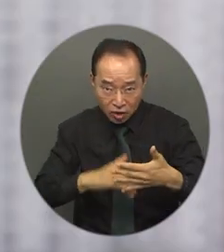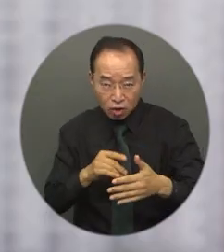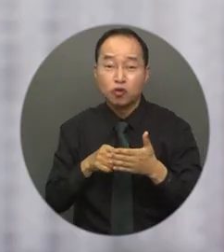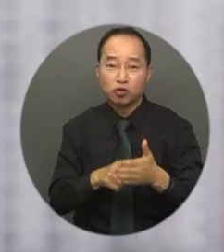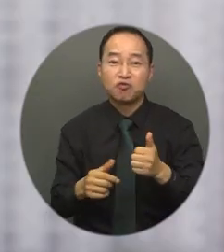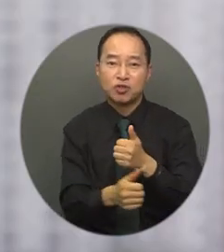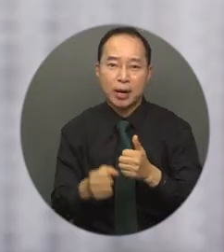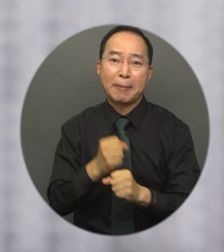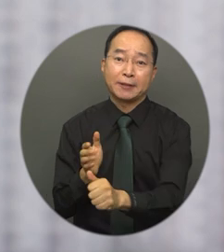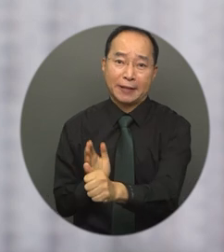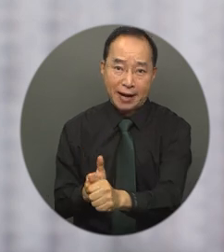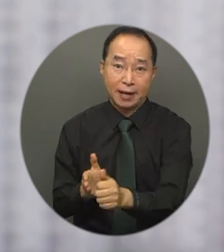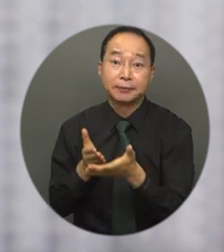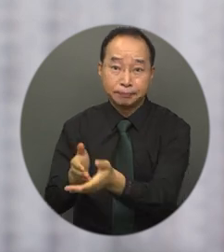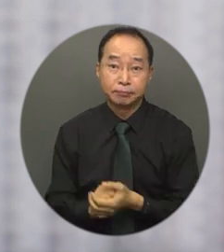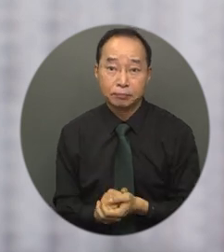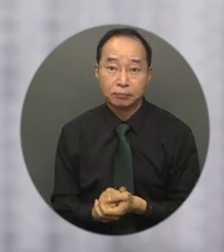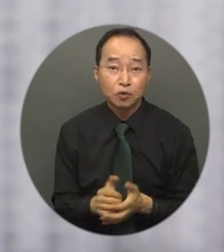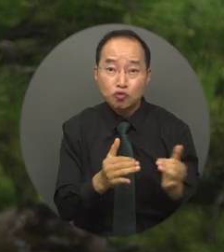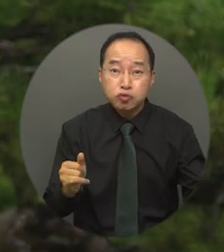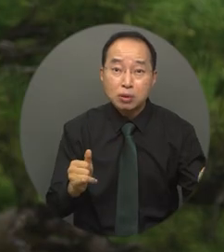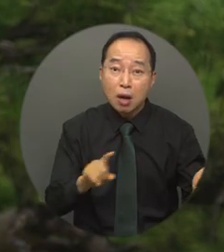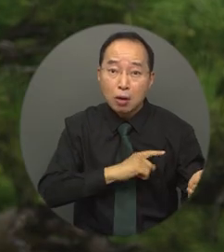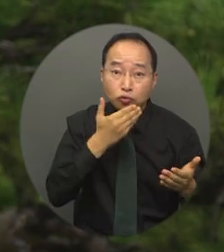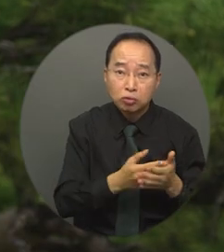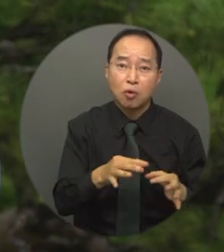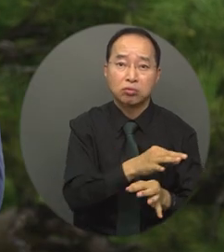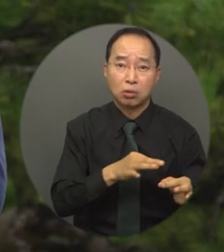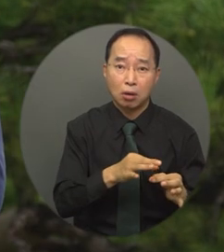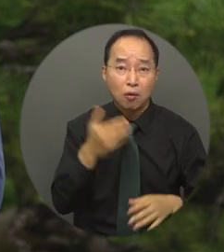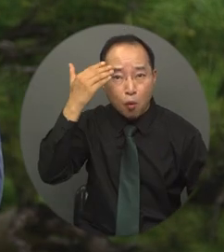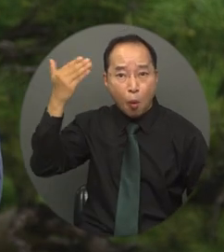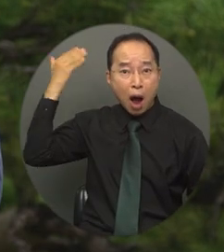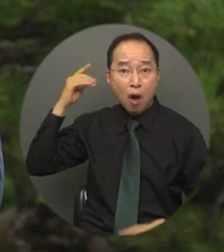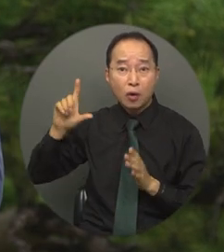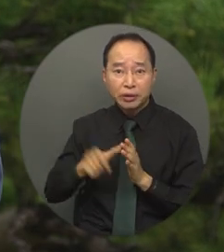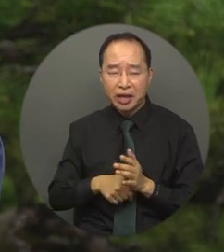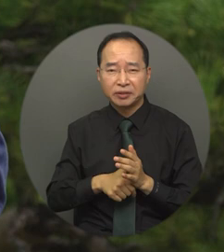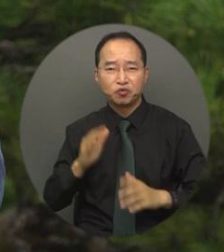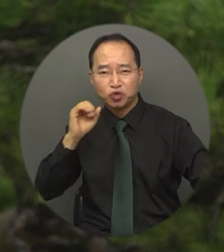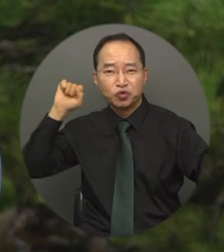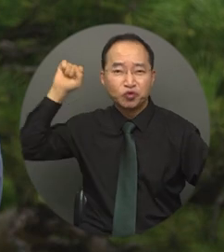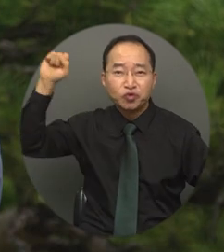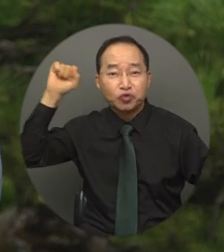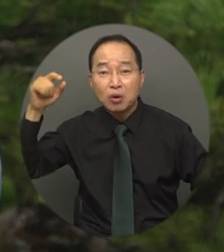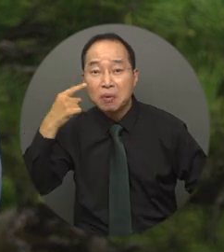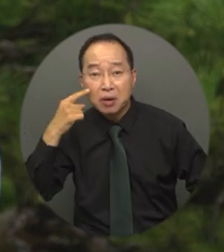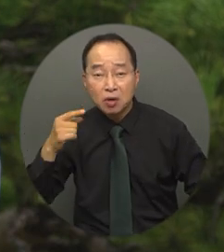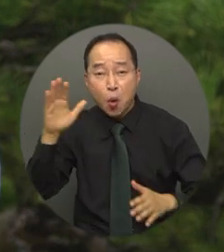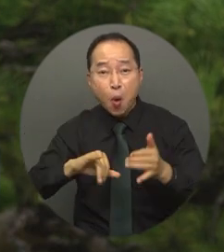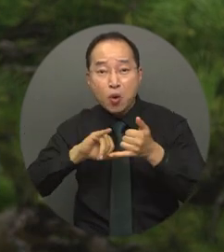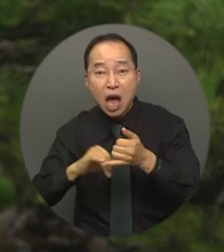우리 국민들에게 가장 중요한 것은 경제입니다. 과거의 경우 후보들 간 경제공학의 80%